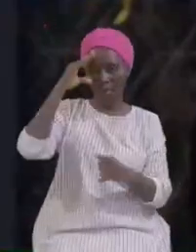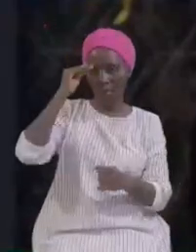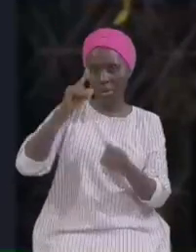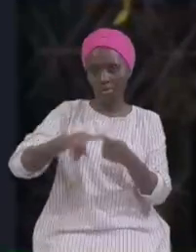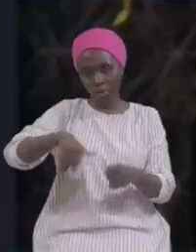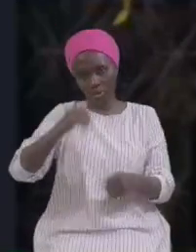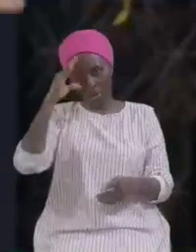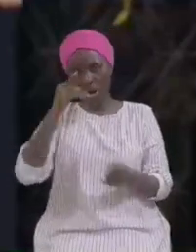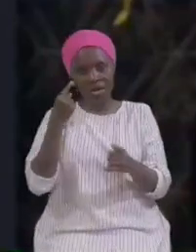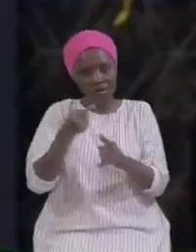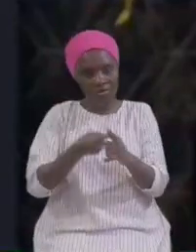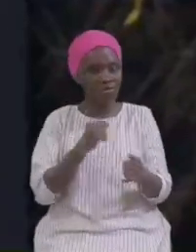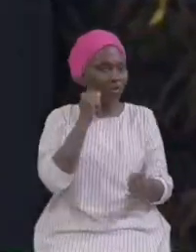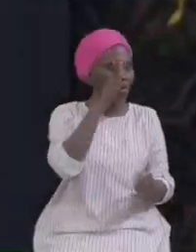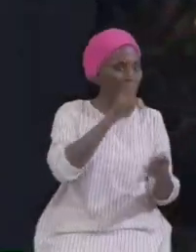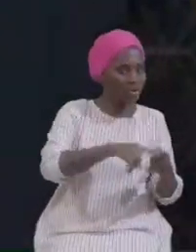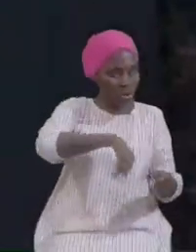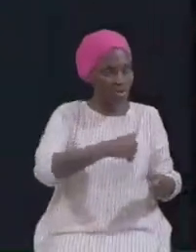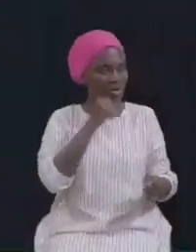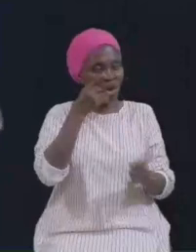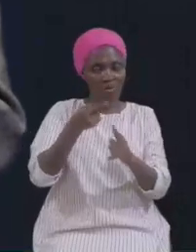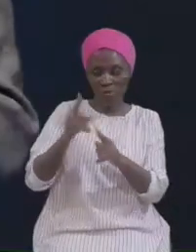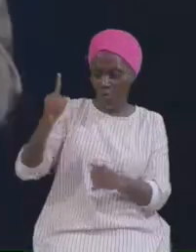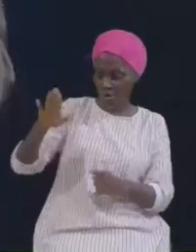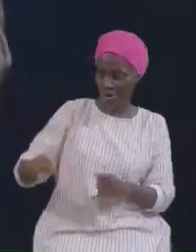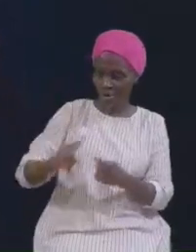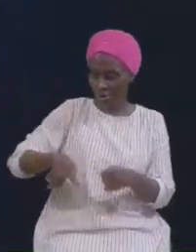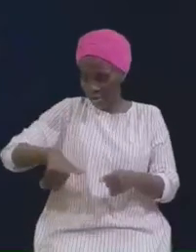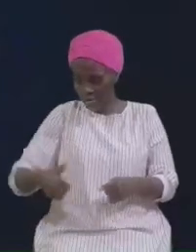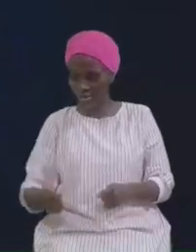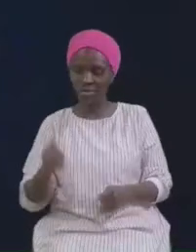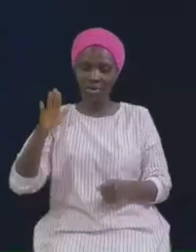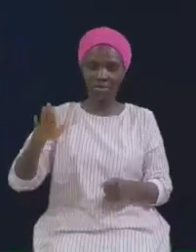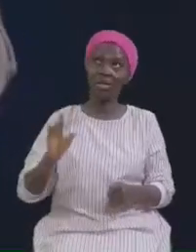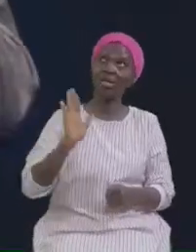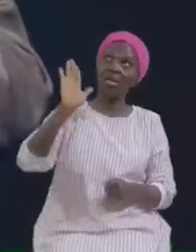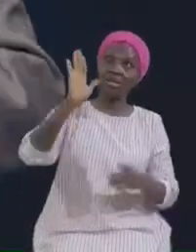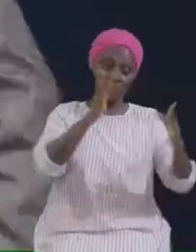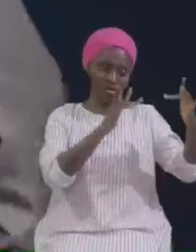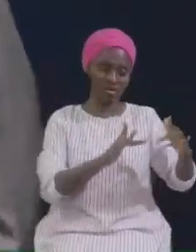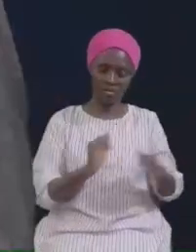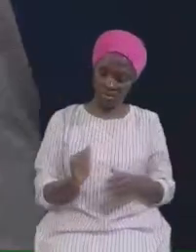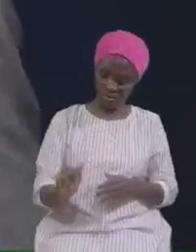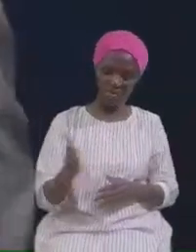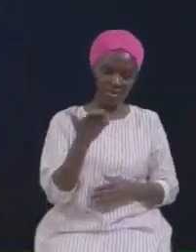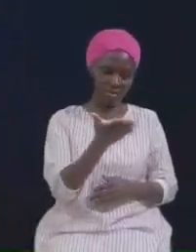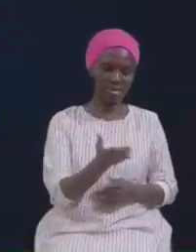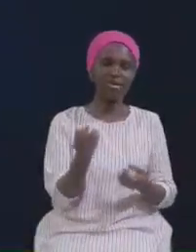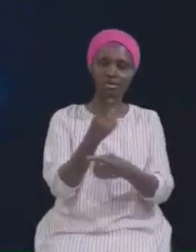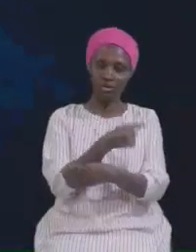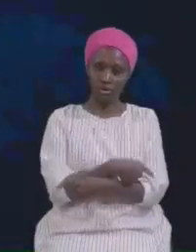D'une femme à une autre, d'un enfant à un autre. Sa compassion est toujours aujourd'hui.